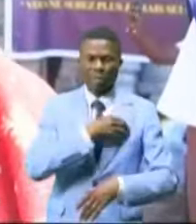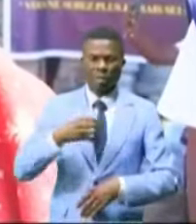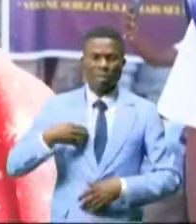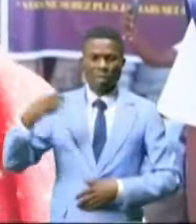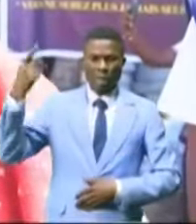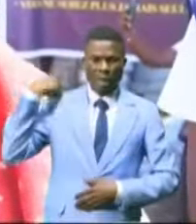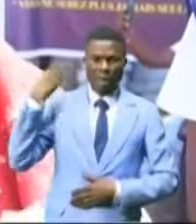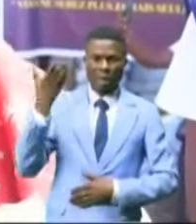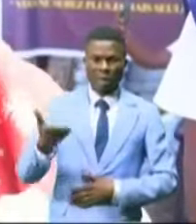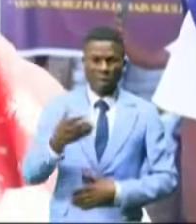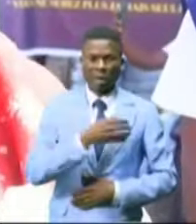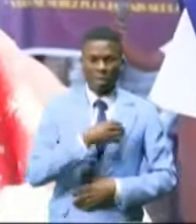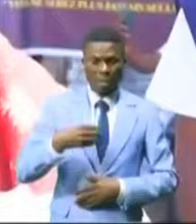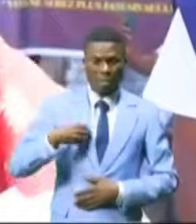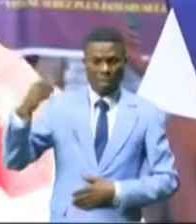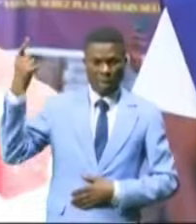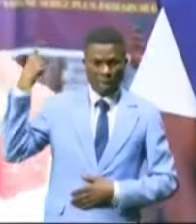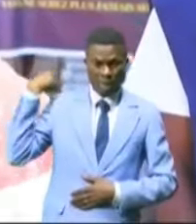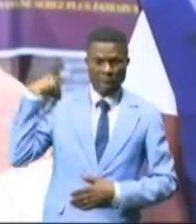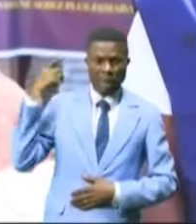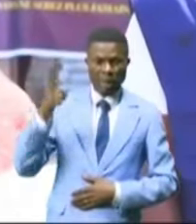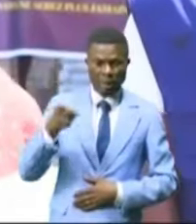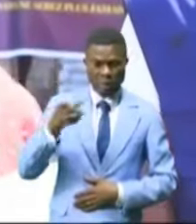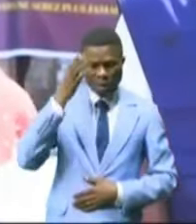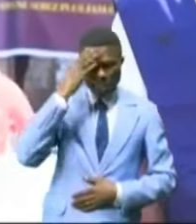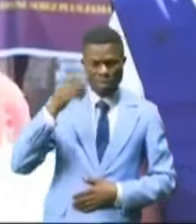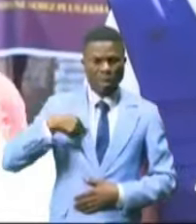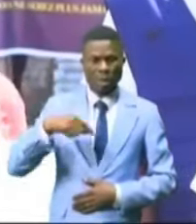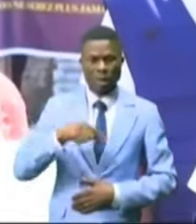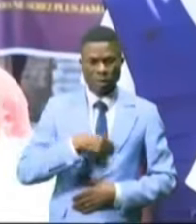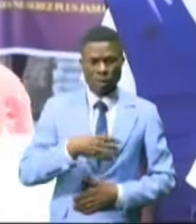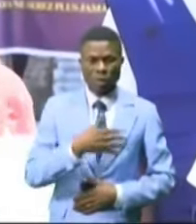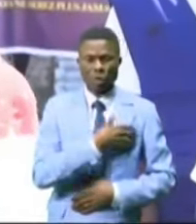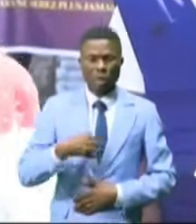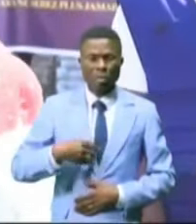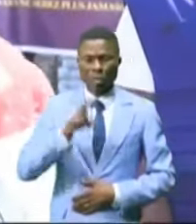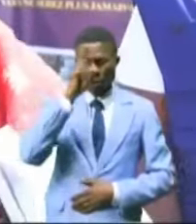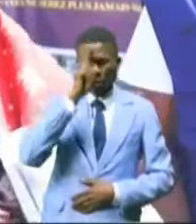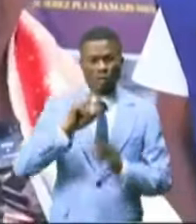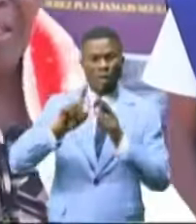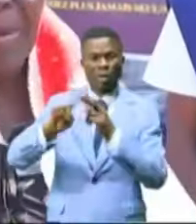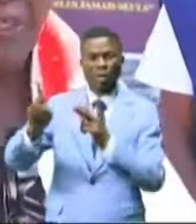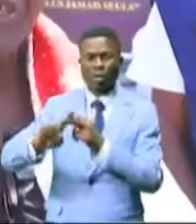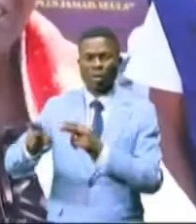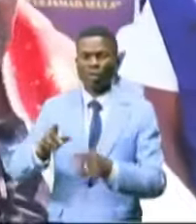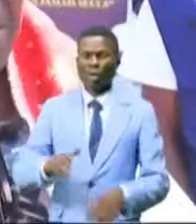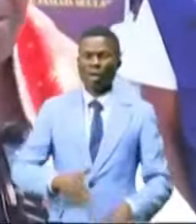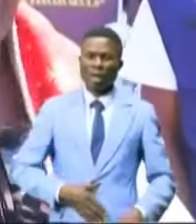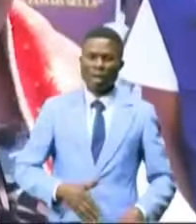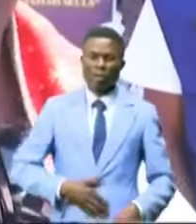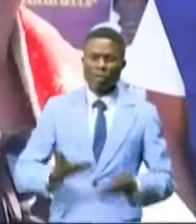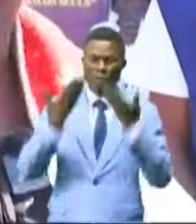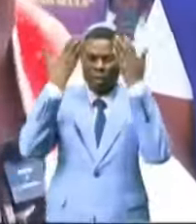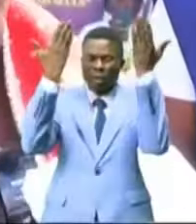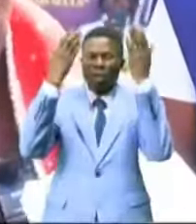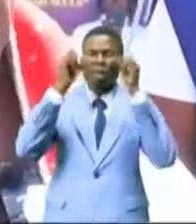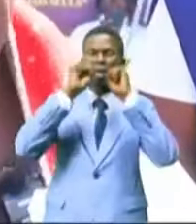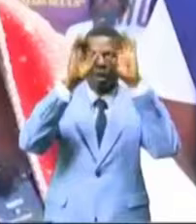Maman Clotilde Kapinga a pensé à nous les veuves. Nous sommes déplacés et affamés. Que Dieu la